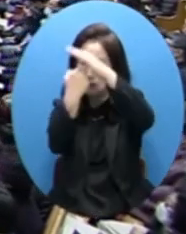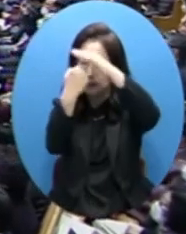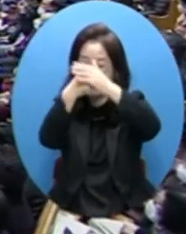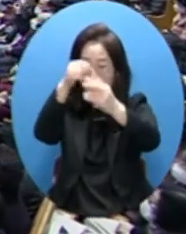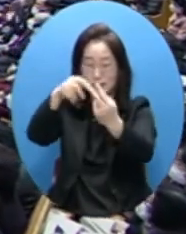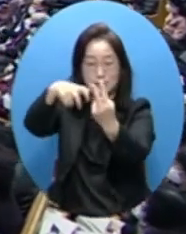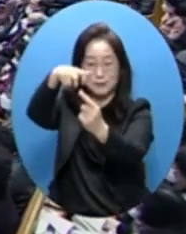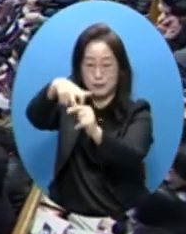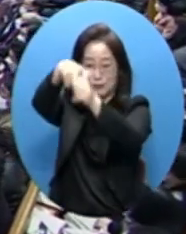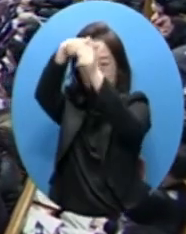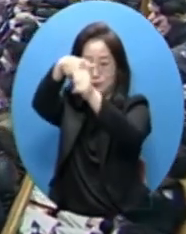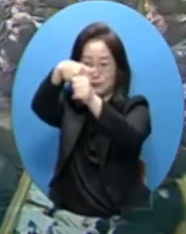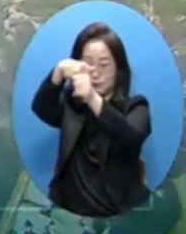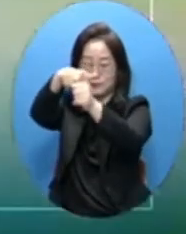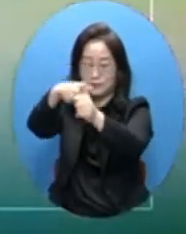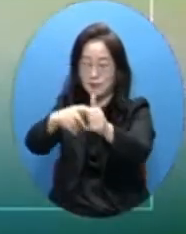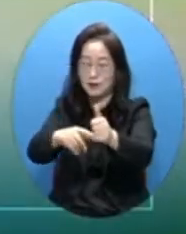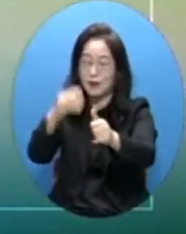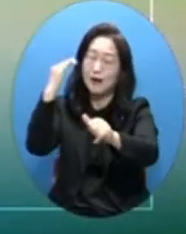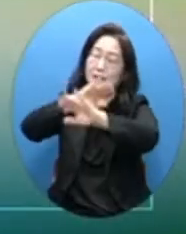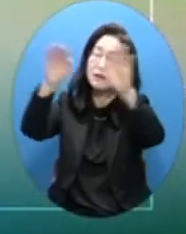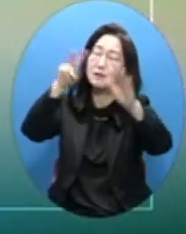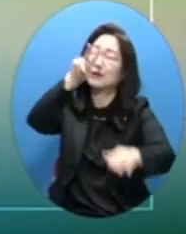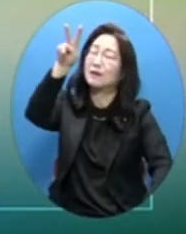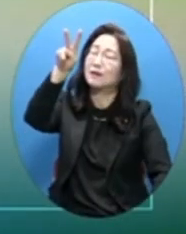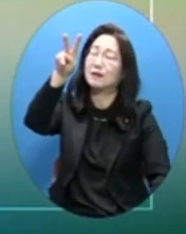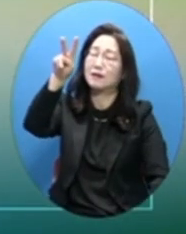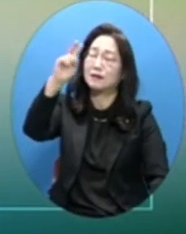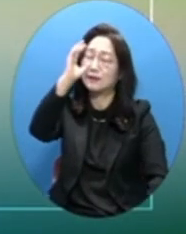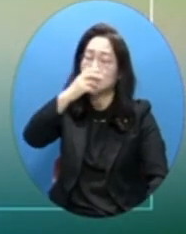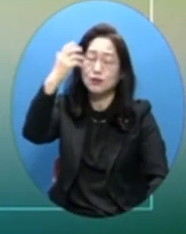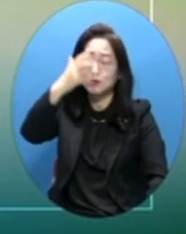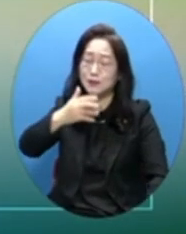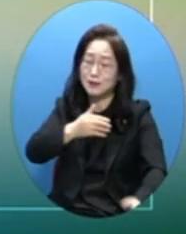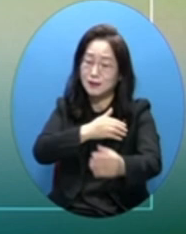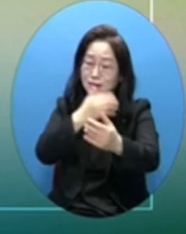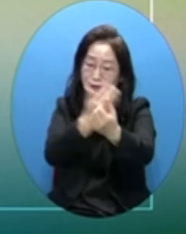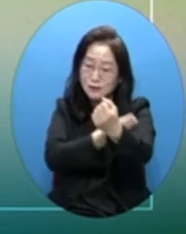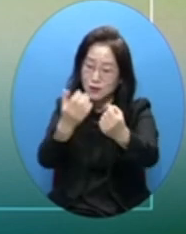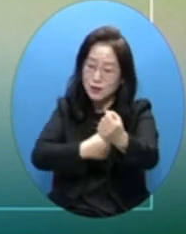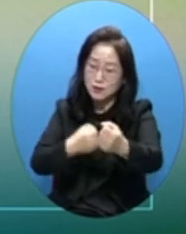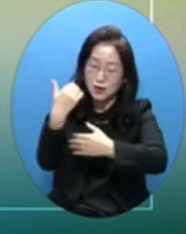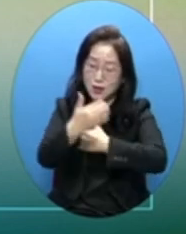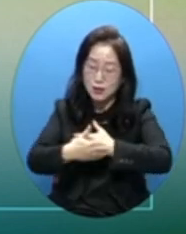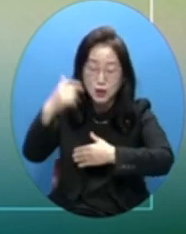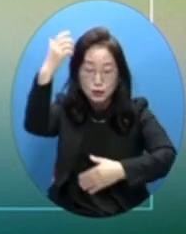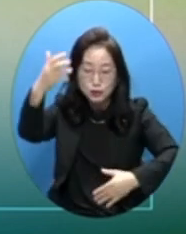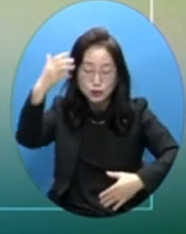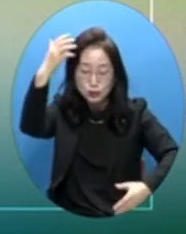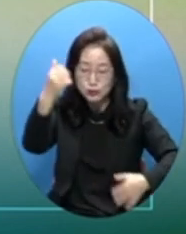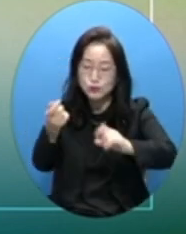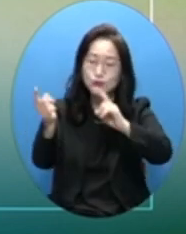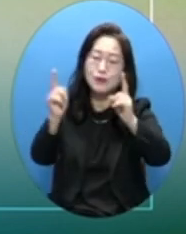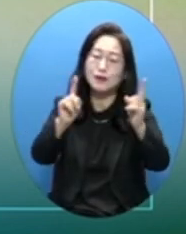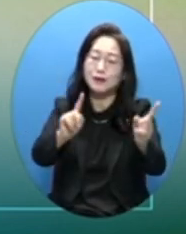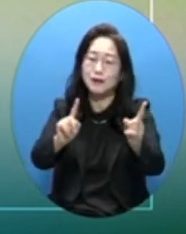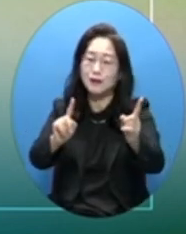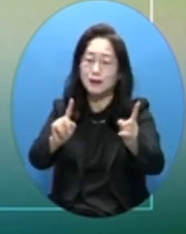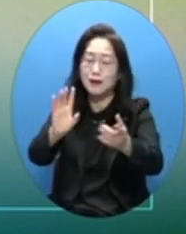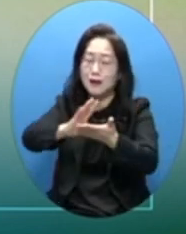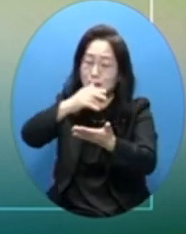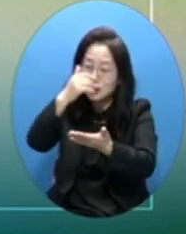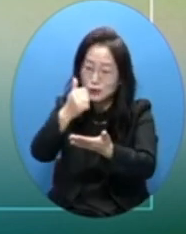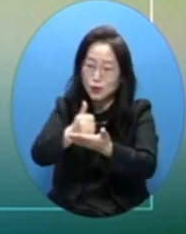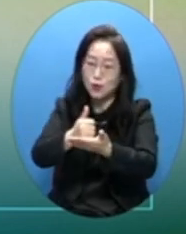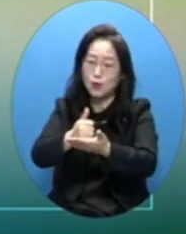이같이 기도했습니다. 오늘 이 시간 성령의 능력으로 영과 육이 영원한 생명의 부활을 얻고 그리스도의 잔안에서 순여자에